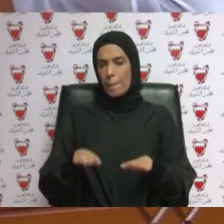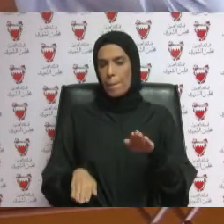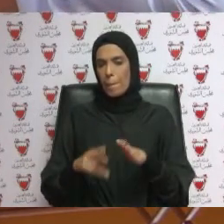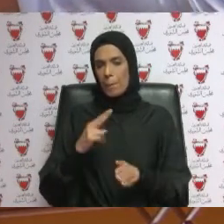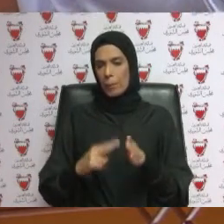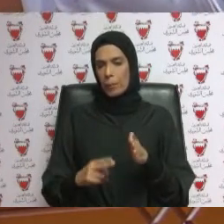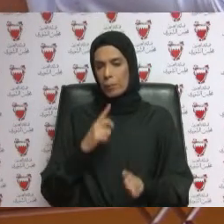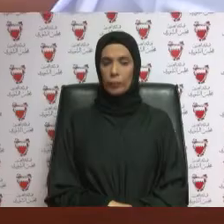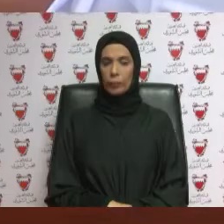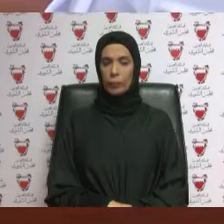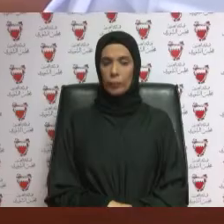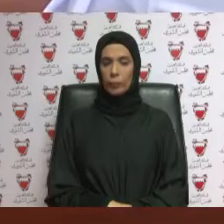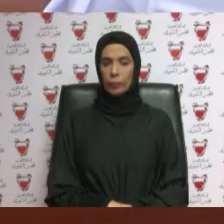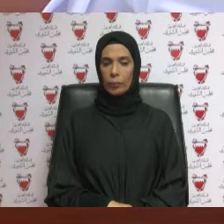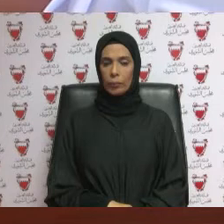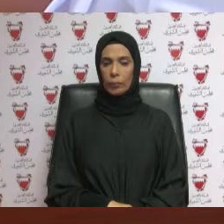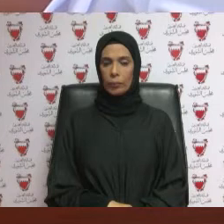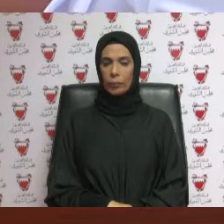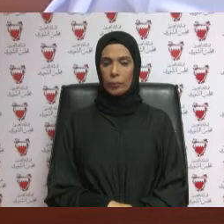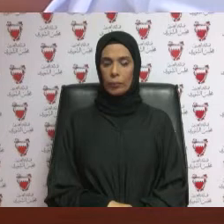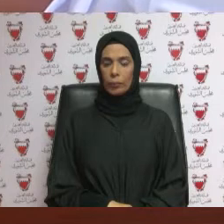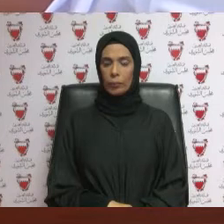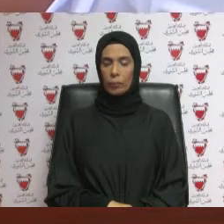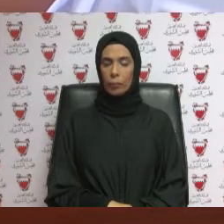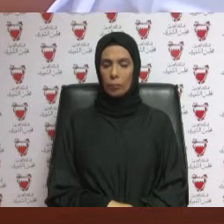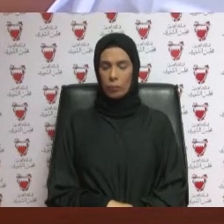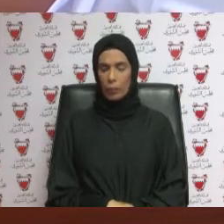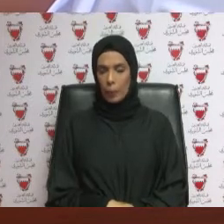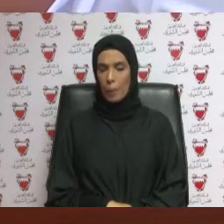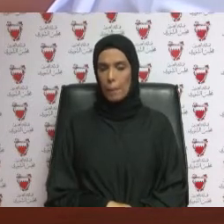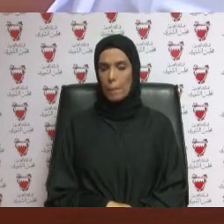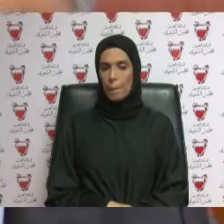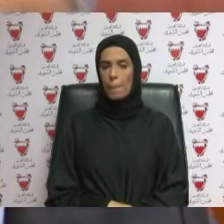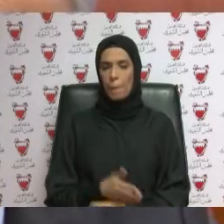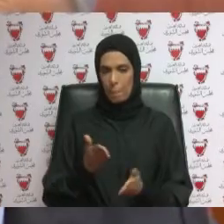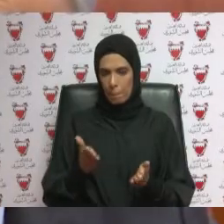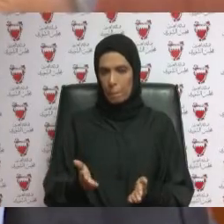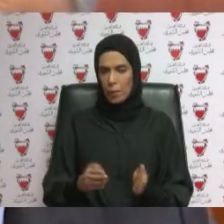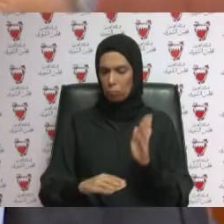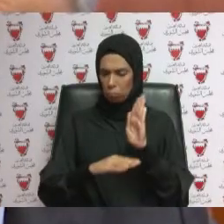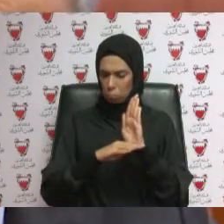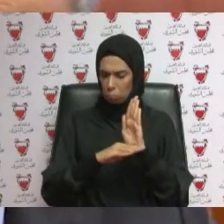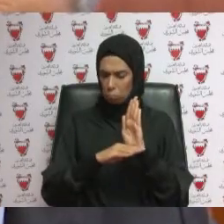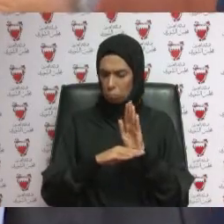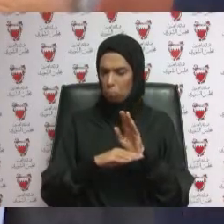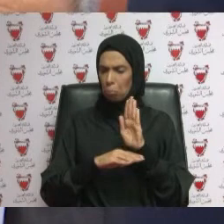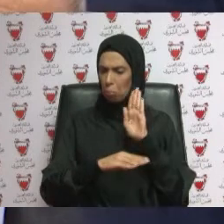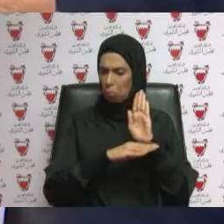سنوات، وفي نفس الوقت مع الرئيس طبعا صدر هناك موجود فيه الكثير من التعاميم اللي هي